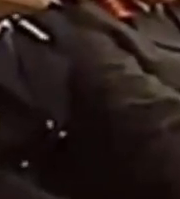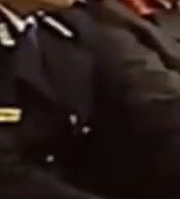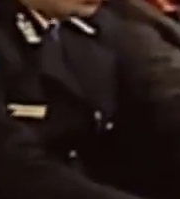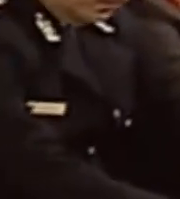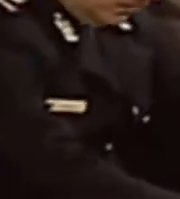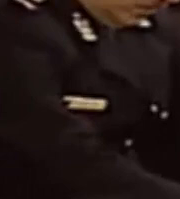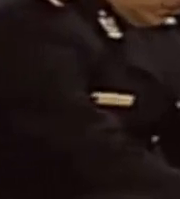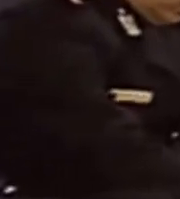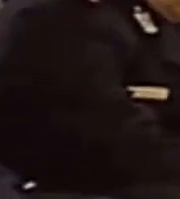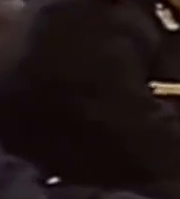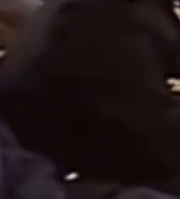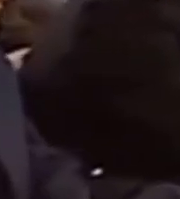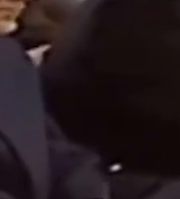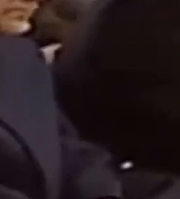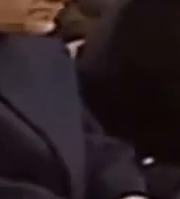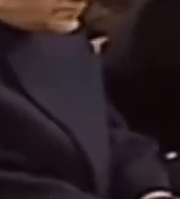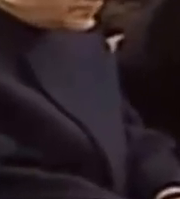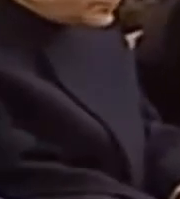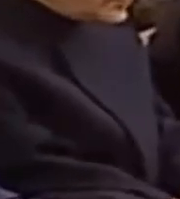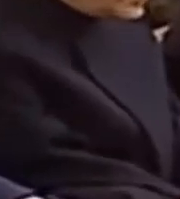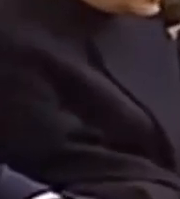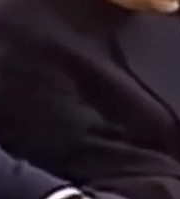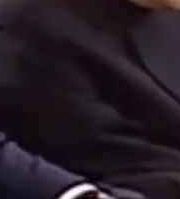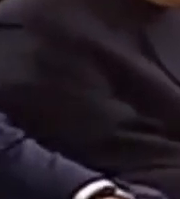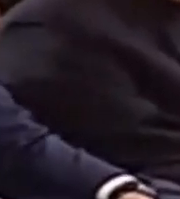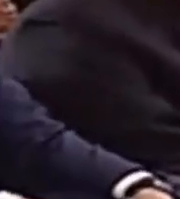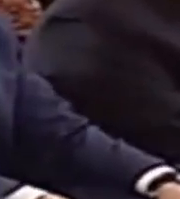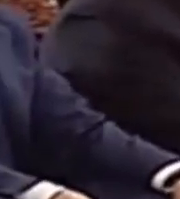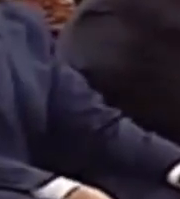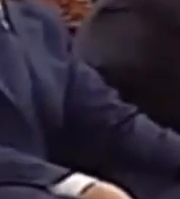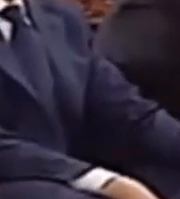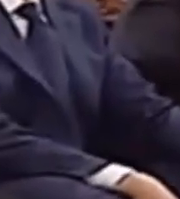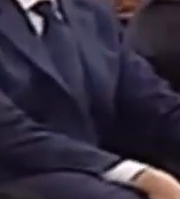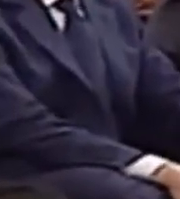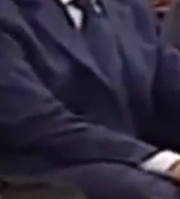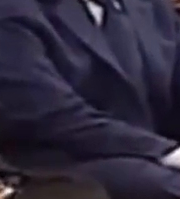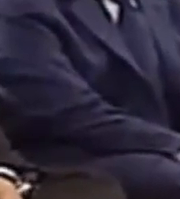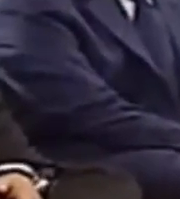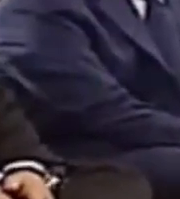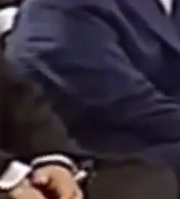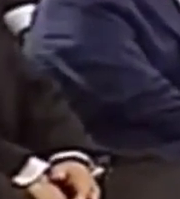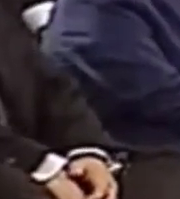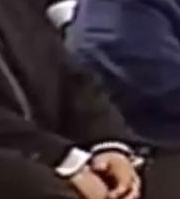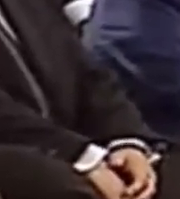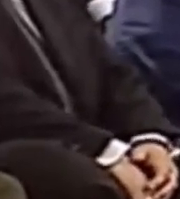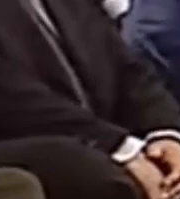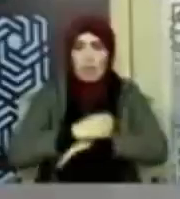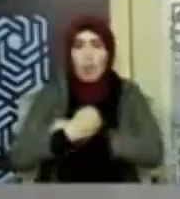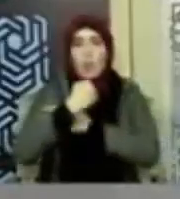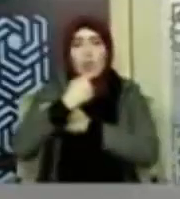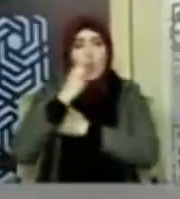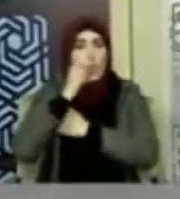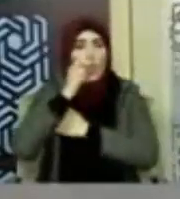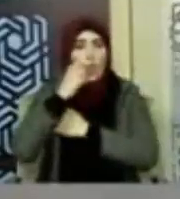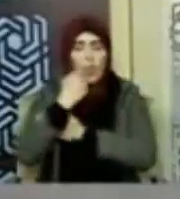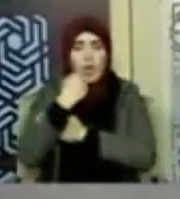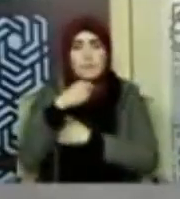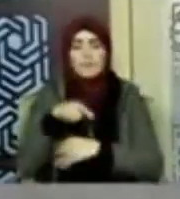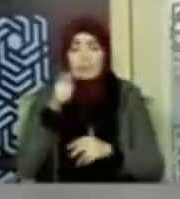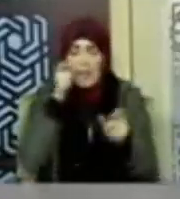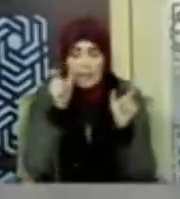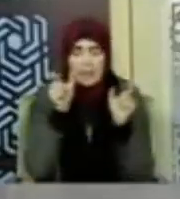الإباء، تذكرنا بمواقف النبل والإباء والشهامة. فالدفاع